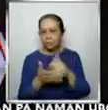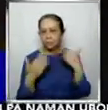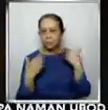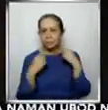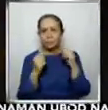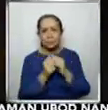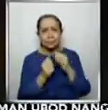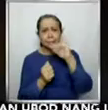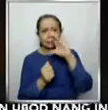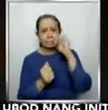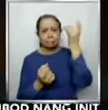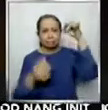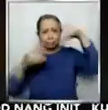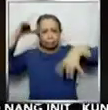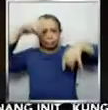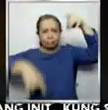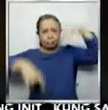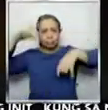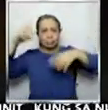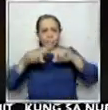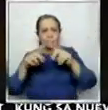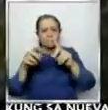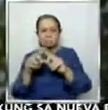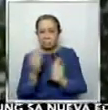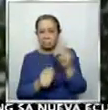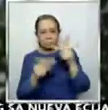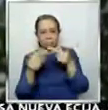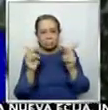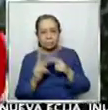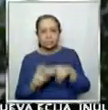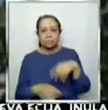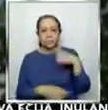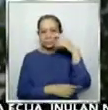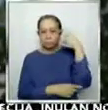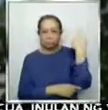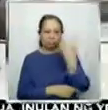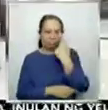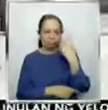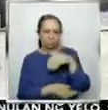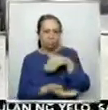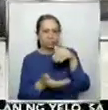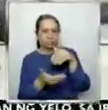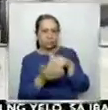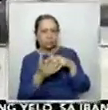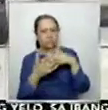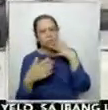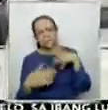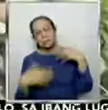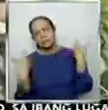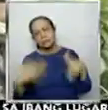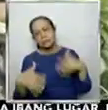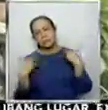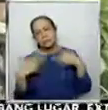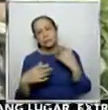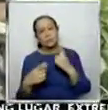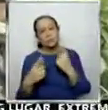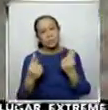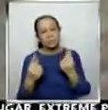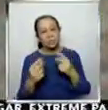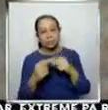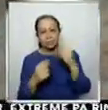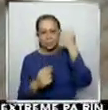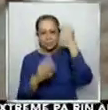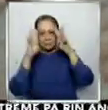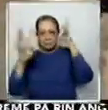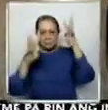yelo. Pero sa maraming lugar, pangarap na lang yan. Sa gitna ng alinsangan, umandar na naman ang malilikot na utak